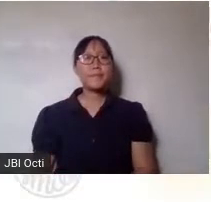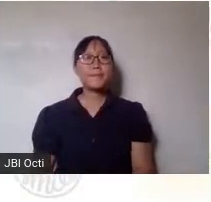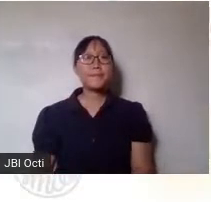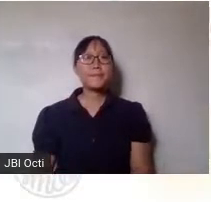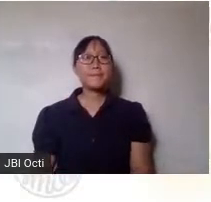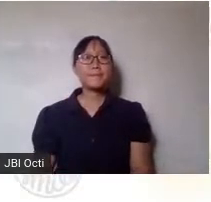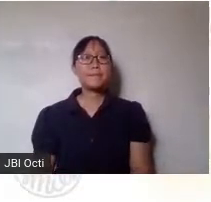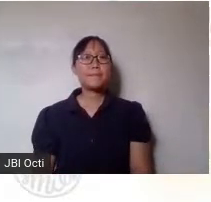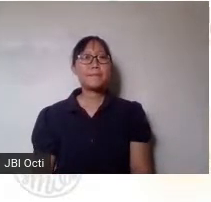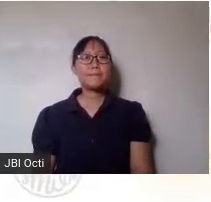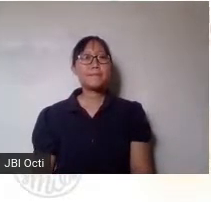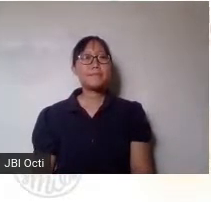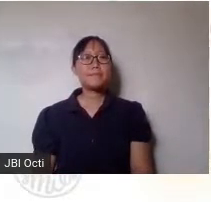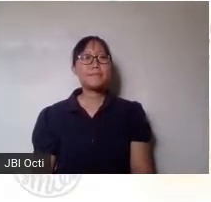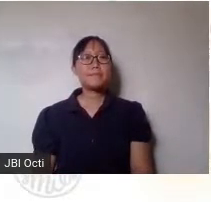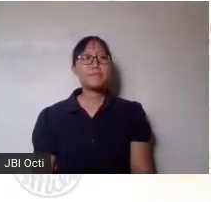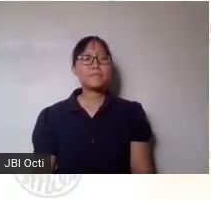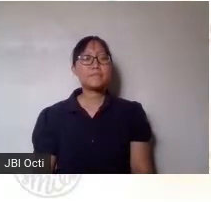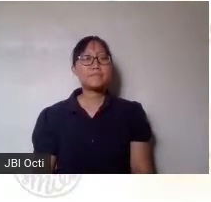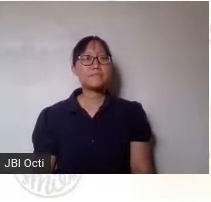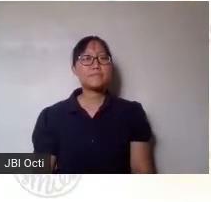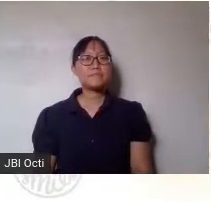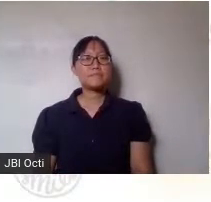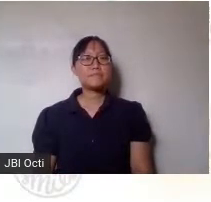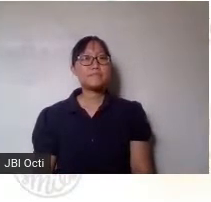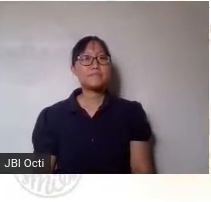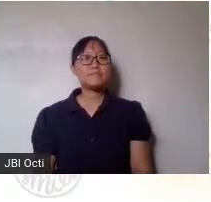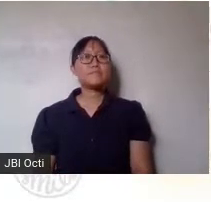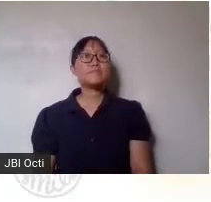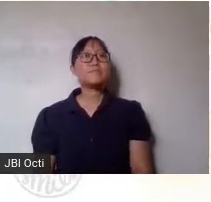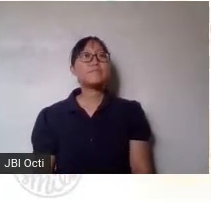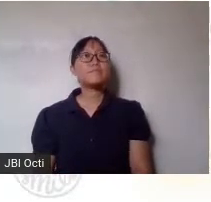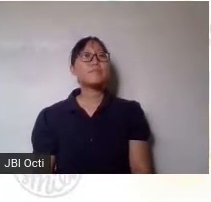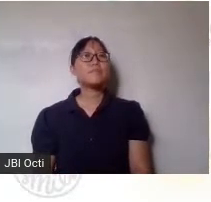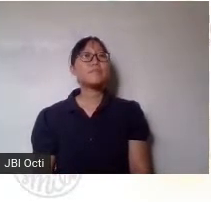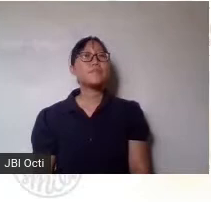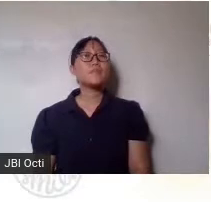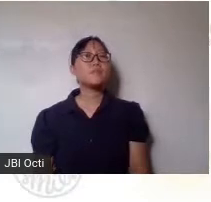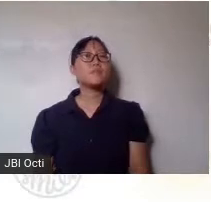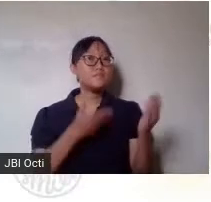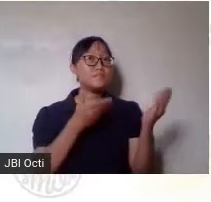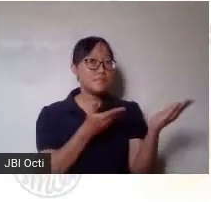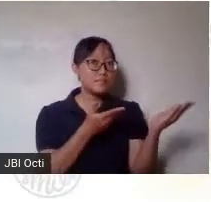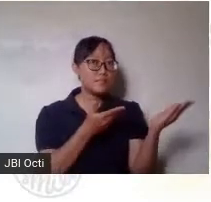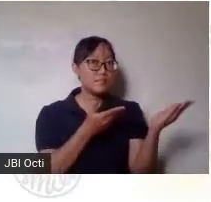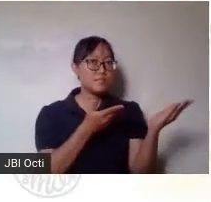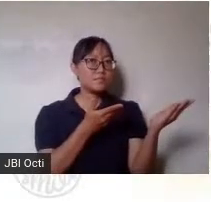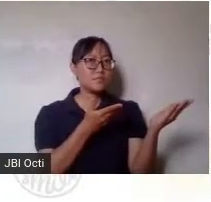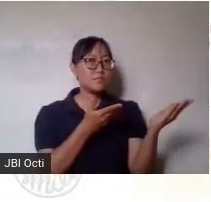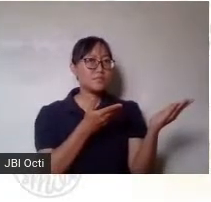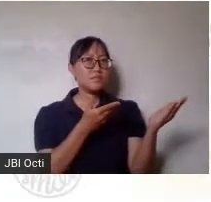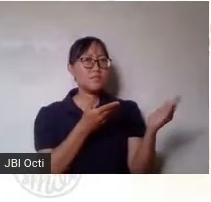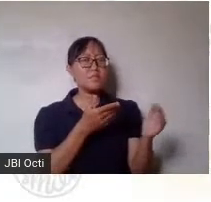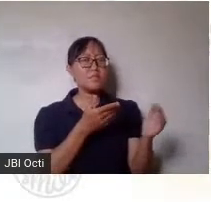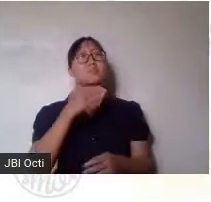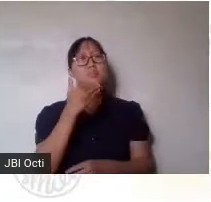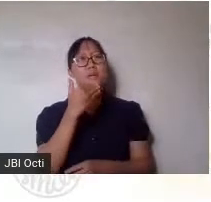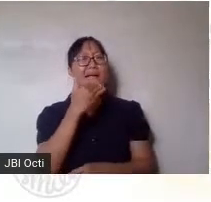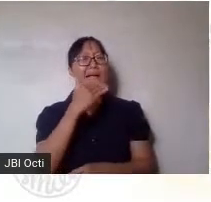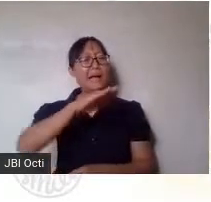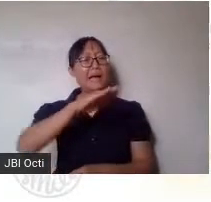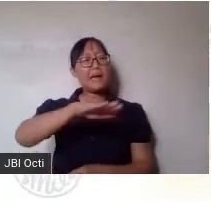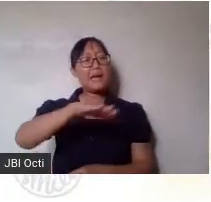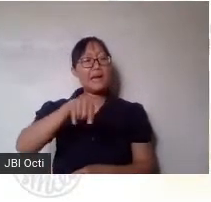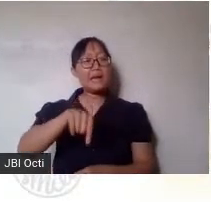Ya, sehingga kalau kita lihat anak-anak ini sebetulnya seringkali dilabel sebagai anak-anak yang kemudian tidak